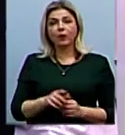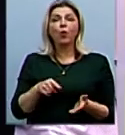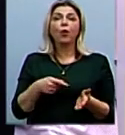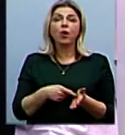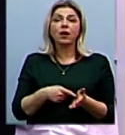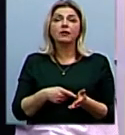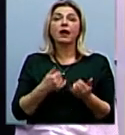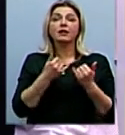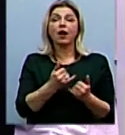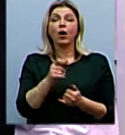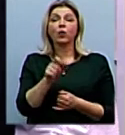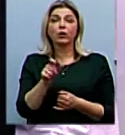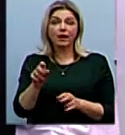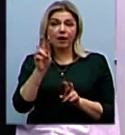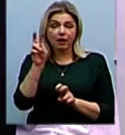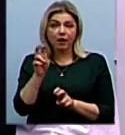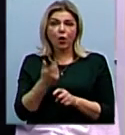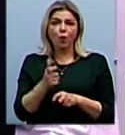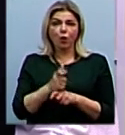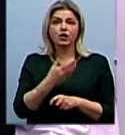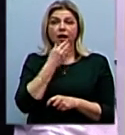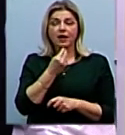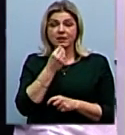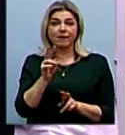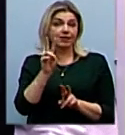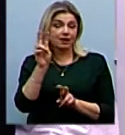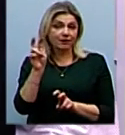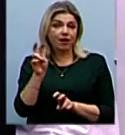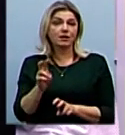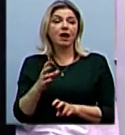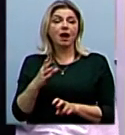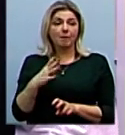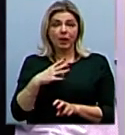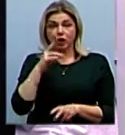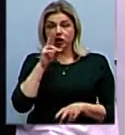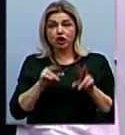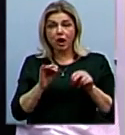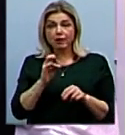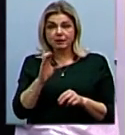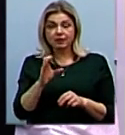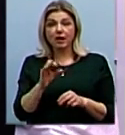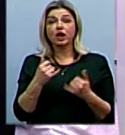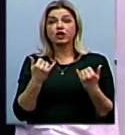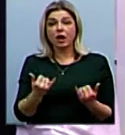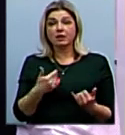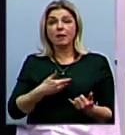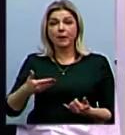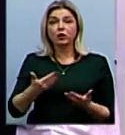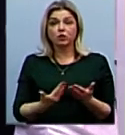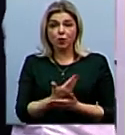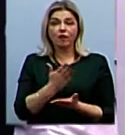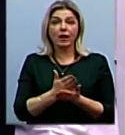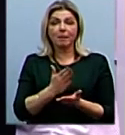для людей с таким очень красивым названием, им был дан шанс, и сейчас мы снова имеем,